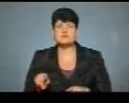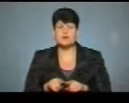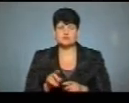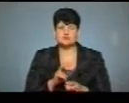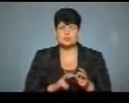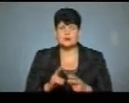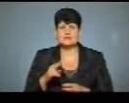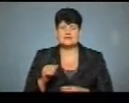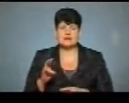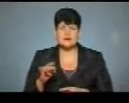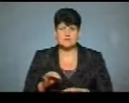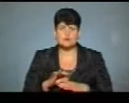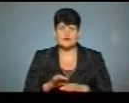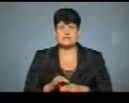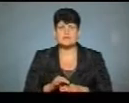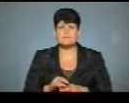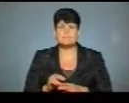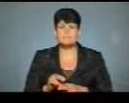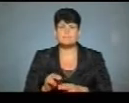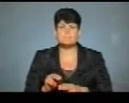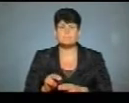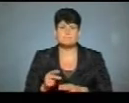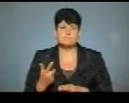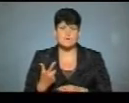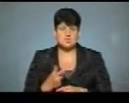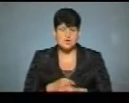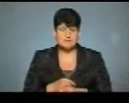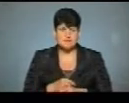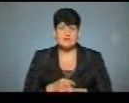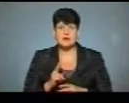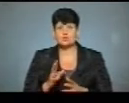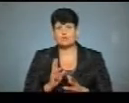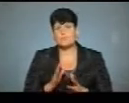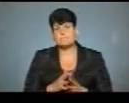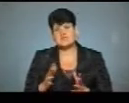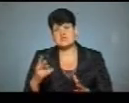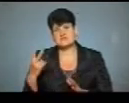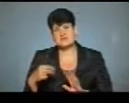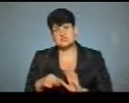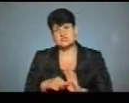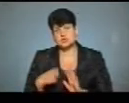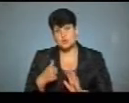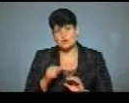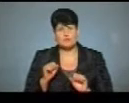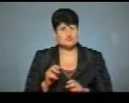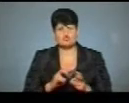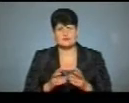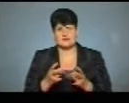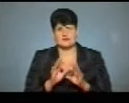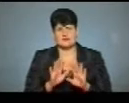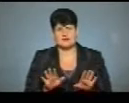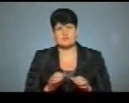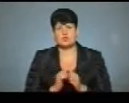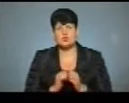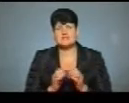відшукуємо дані про проведені профілактичні щеплення. Ну, а тим, хто більше 26 років, вже можете навіть не шукати, тому що від